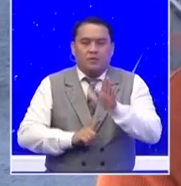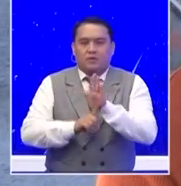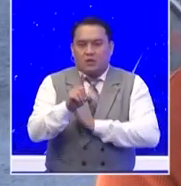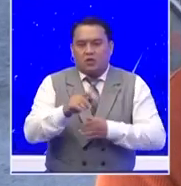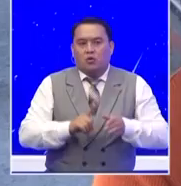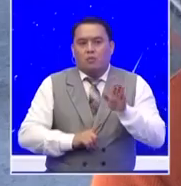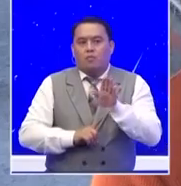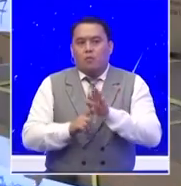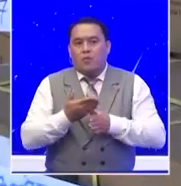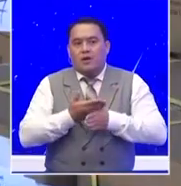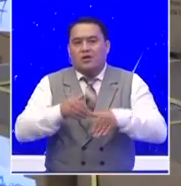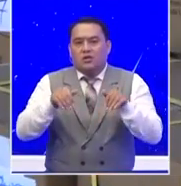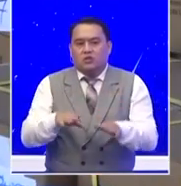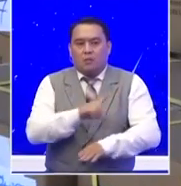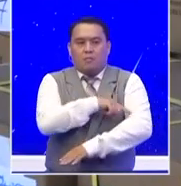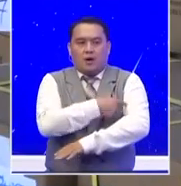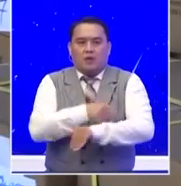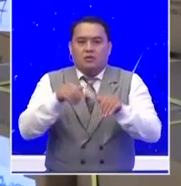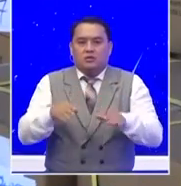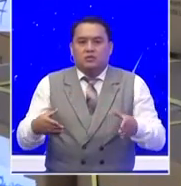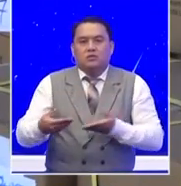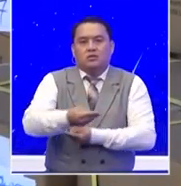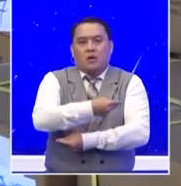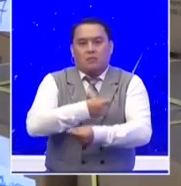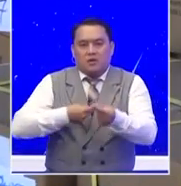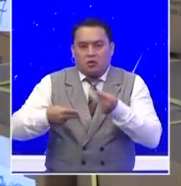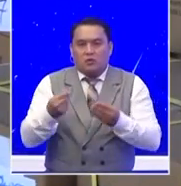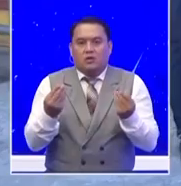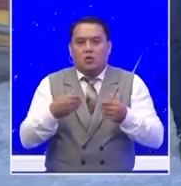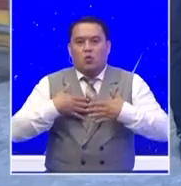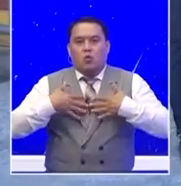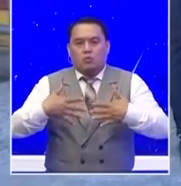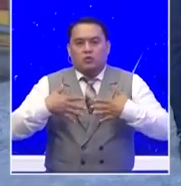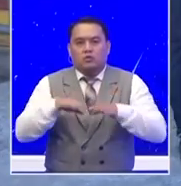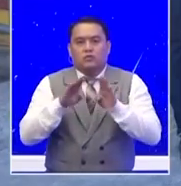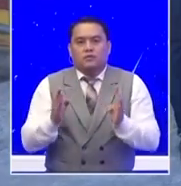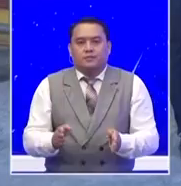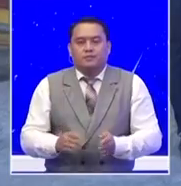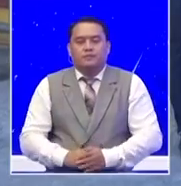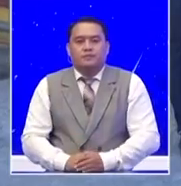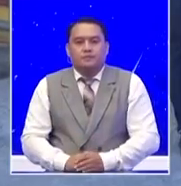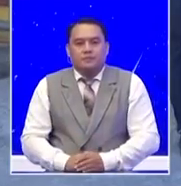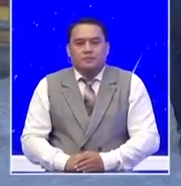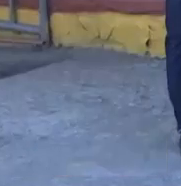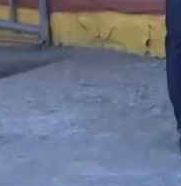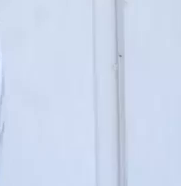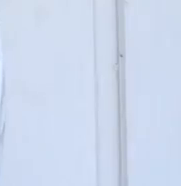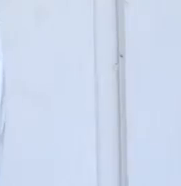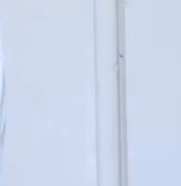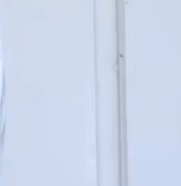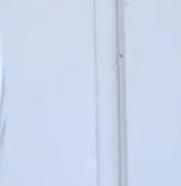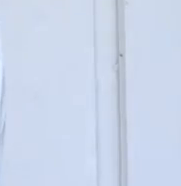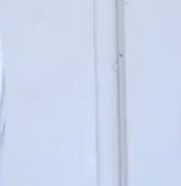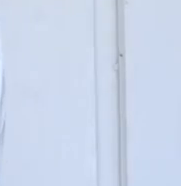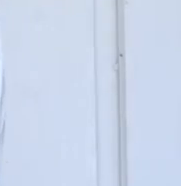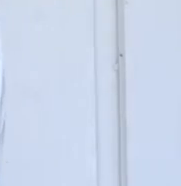наша помощь. Потом решили помочь больнице. Собрали деньги, приобрели концентраторы. Евгения Присяжная, Амина Кудайберген, Айдос Калиев,